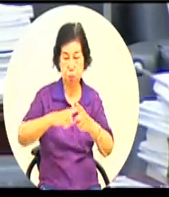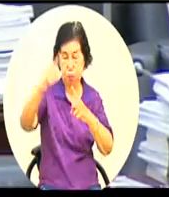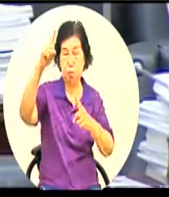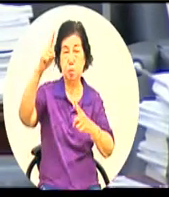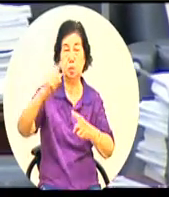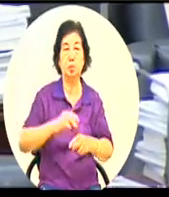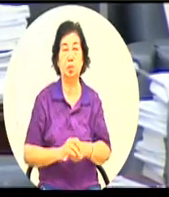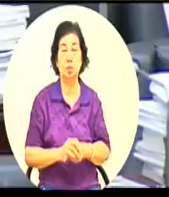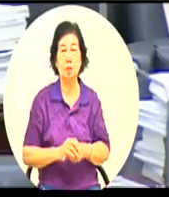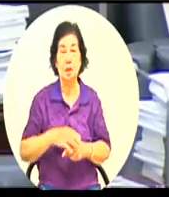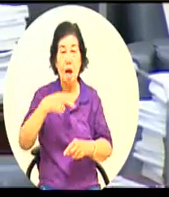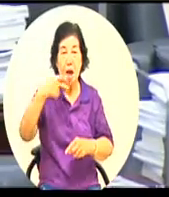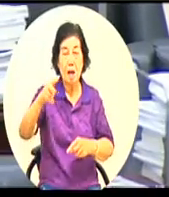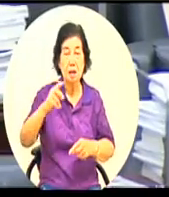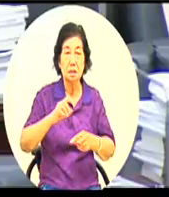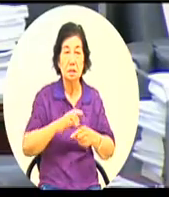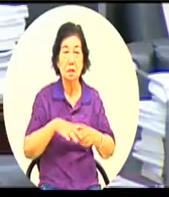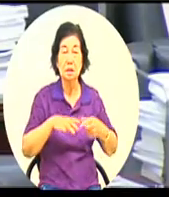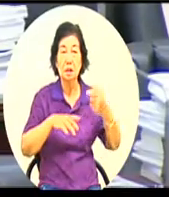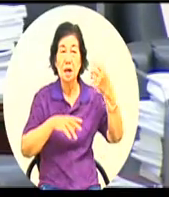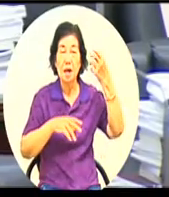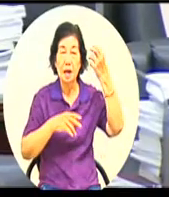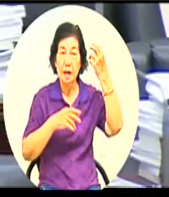二氧化碳排放量